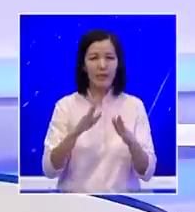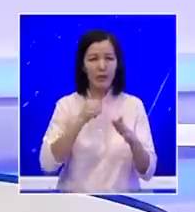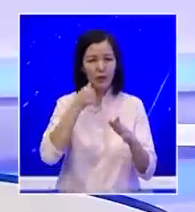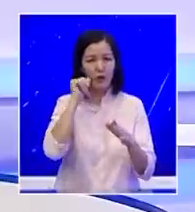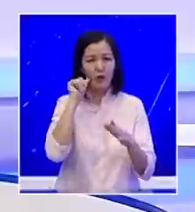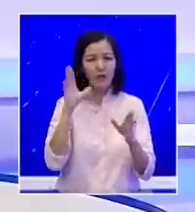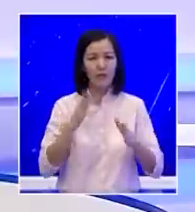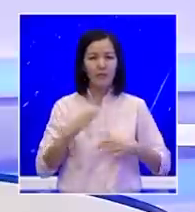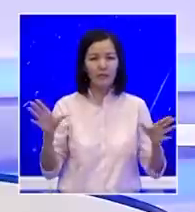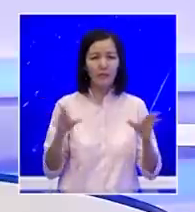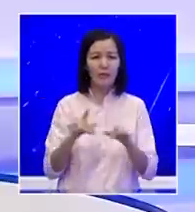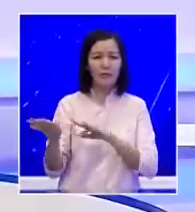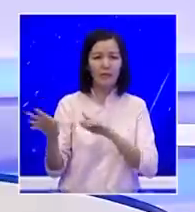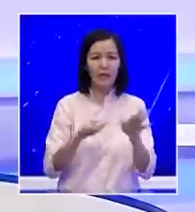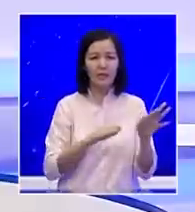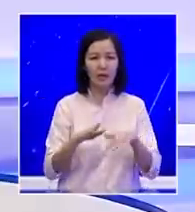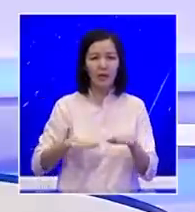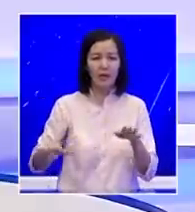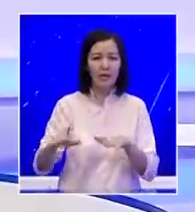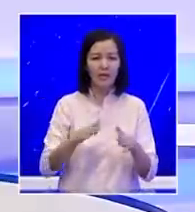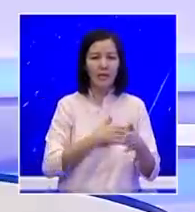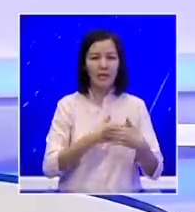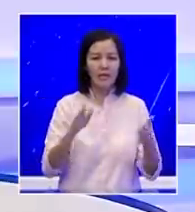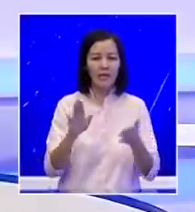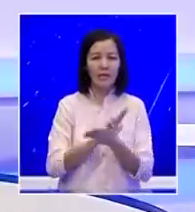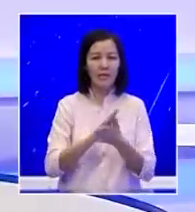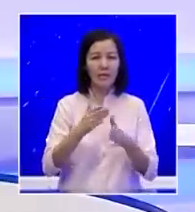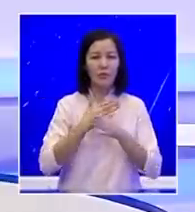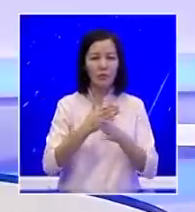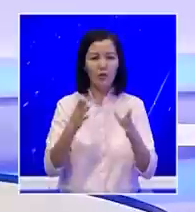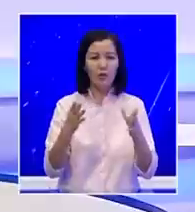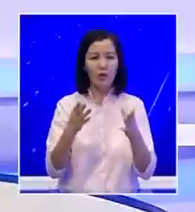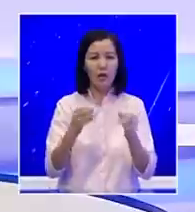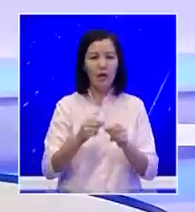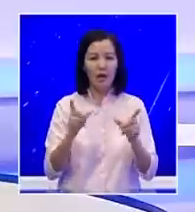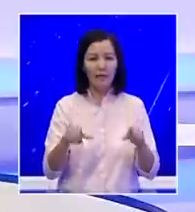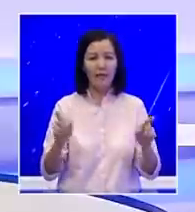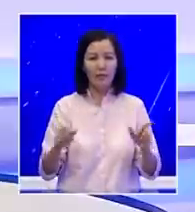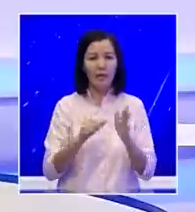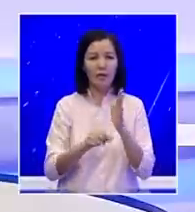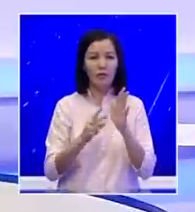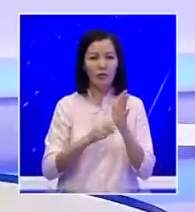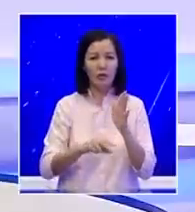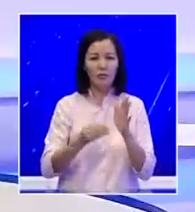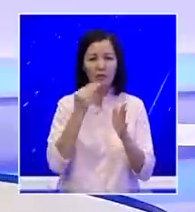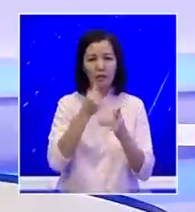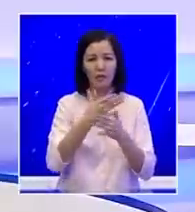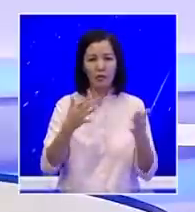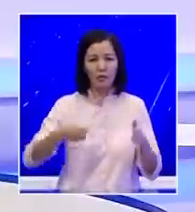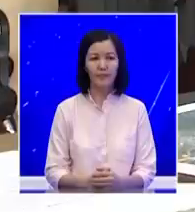біз біргеміз акциясы аясында аймақ еріктілері көмекке мұқтаж жандарға 670 пакет азық түлік